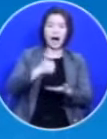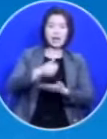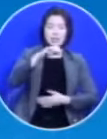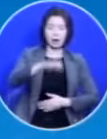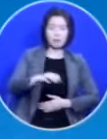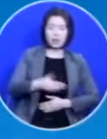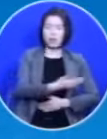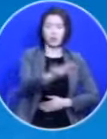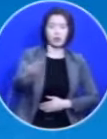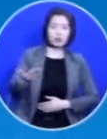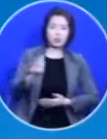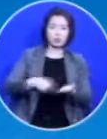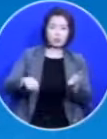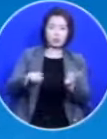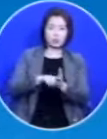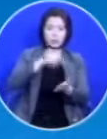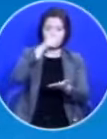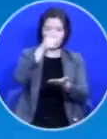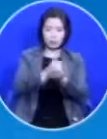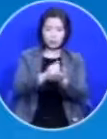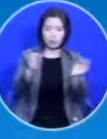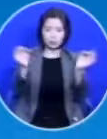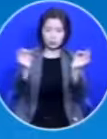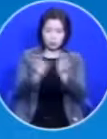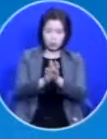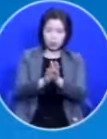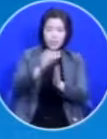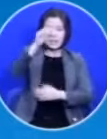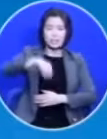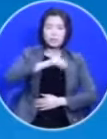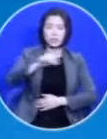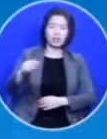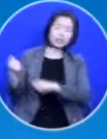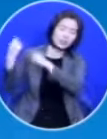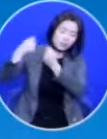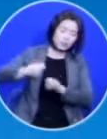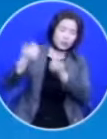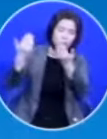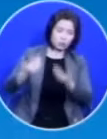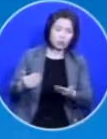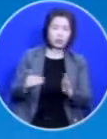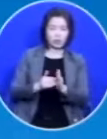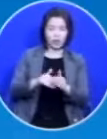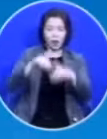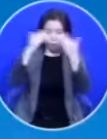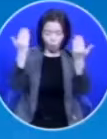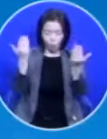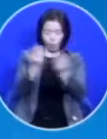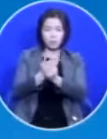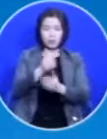위해서 속죄의 십자가를 져 주셨습니다 완벽한